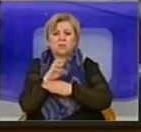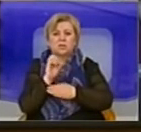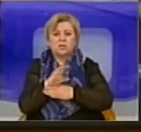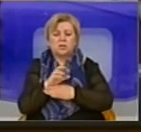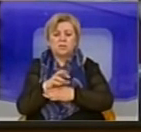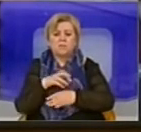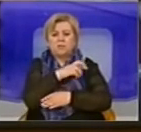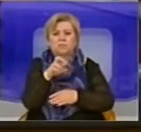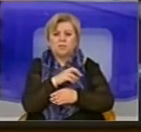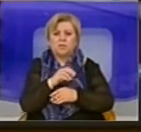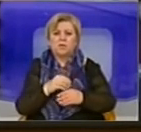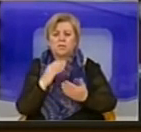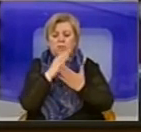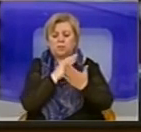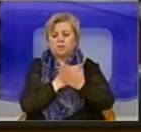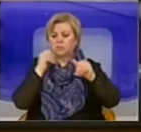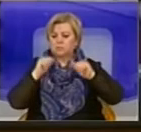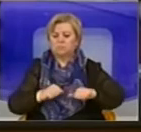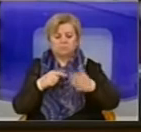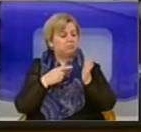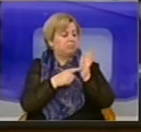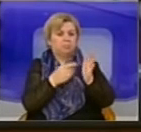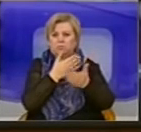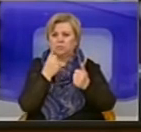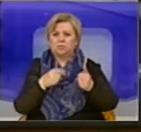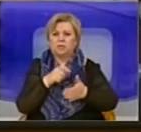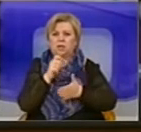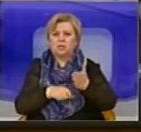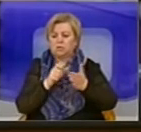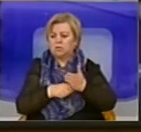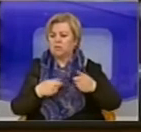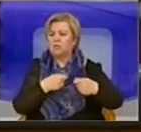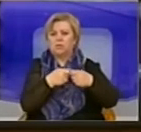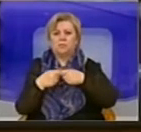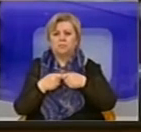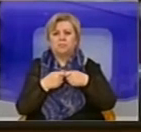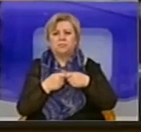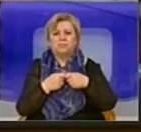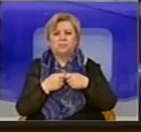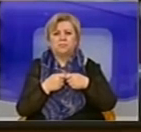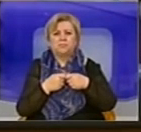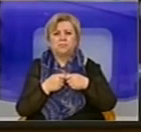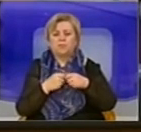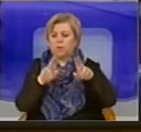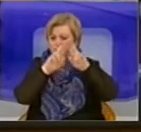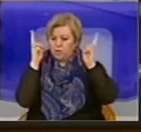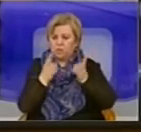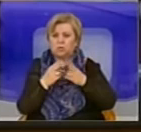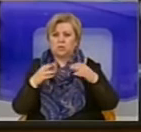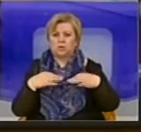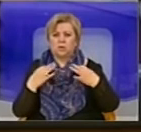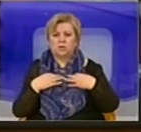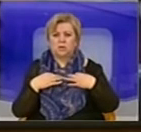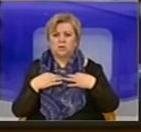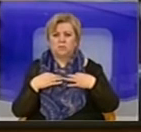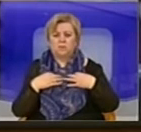shkurtër, programi qeverisës në fakt nuk e përmen antarësimin në këtë organizatë, por antarësimin në organizatën botërore të shëndetësisë